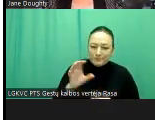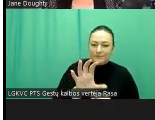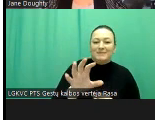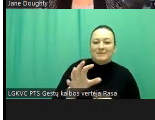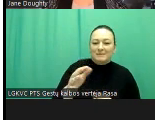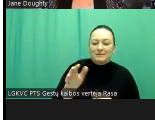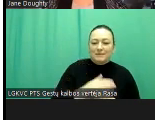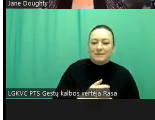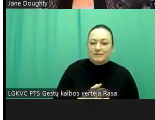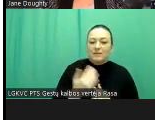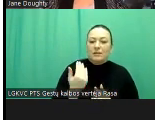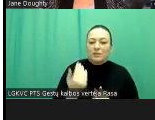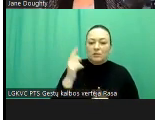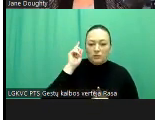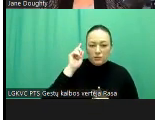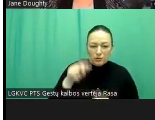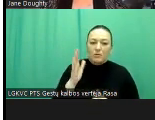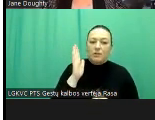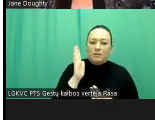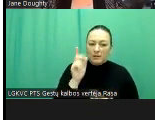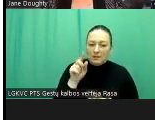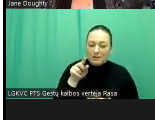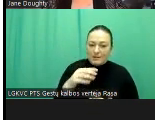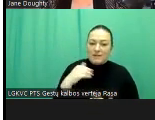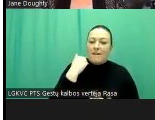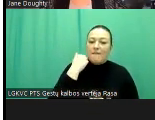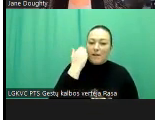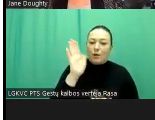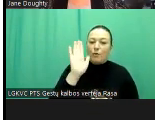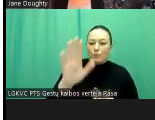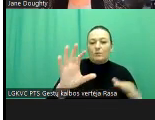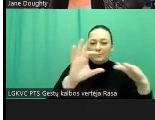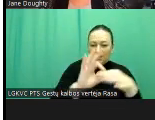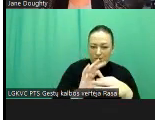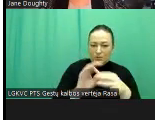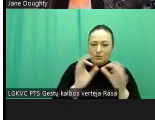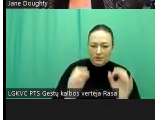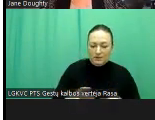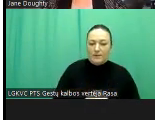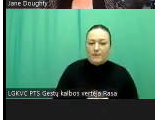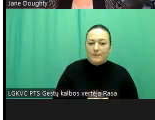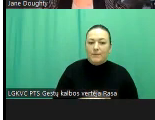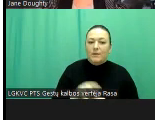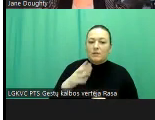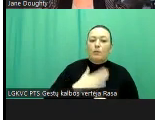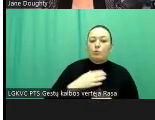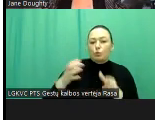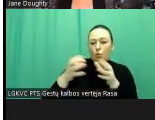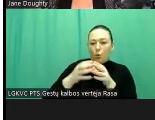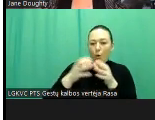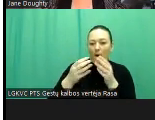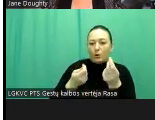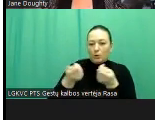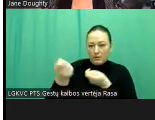kad jis tikrai vėliau prie mūsų prisijungs. Jis yra mūsų komandos